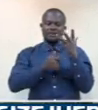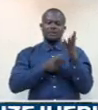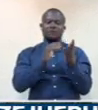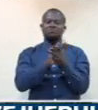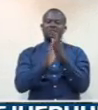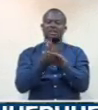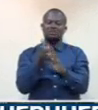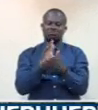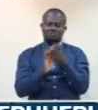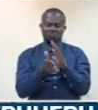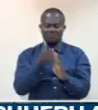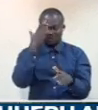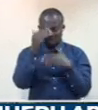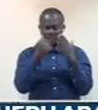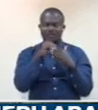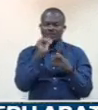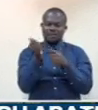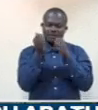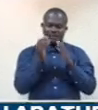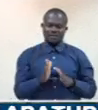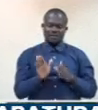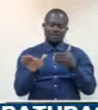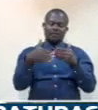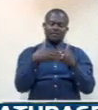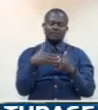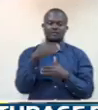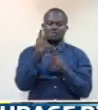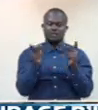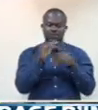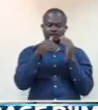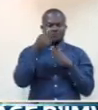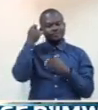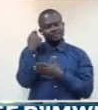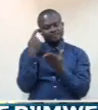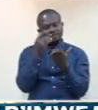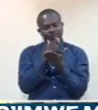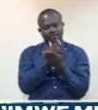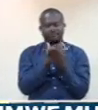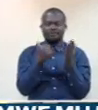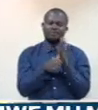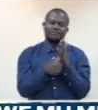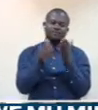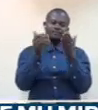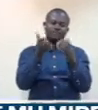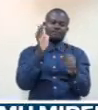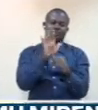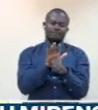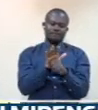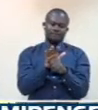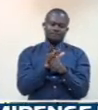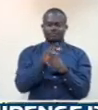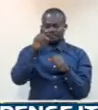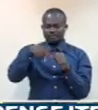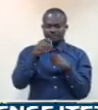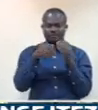expired kubera nta bakiriya intara zirafunze urumva nyine ibibazo byo birahari ni byinshi